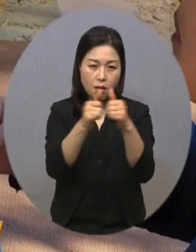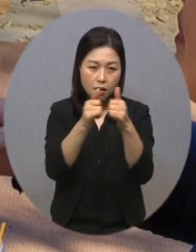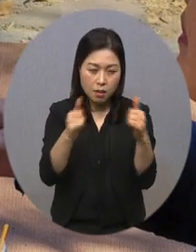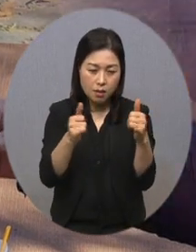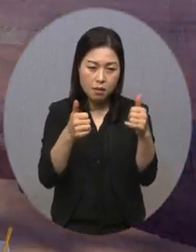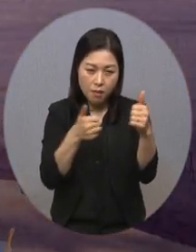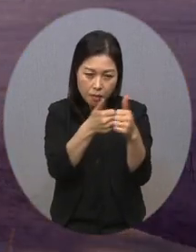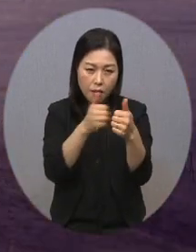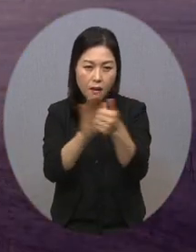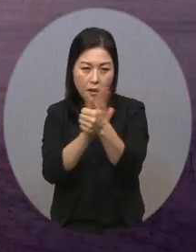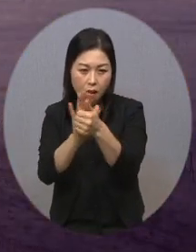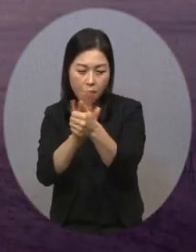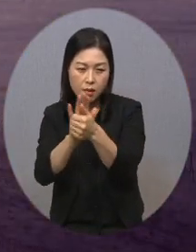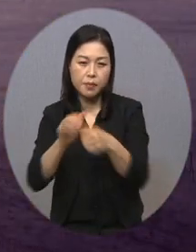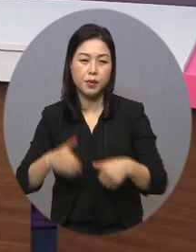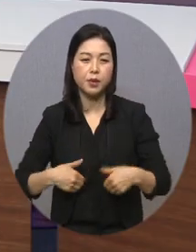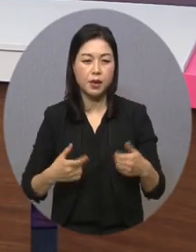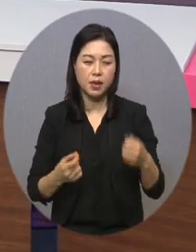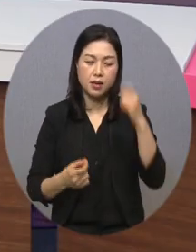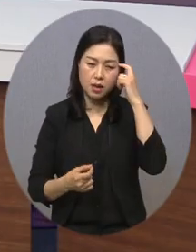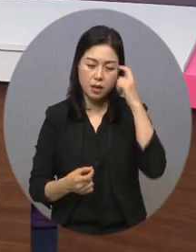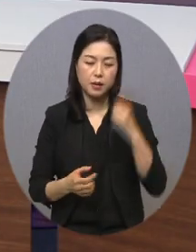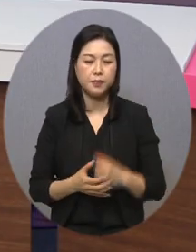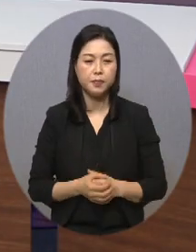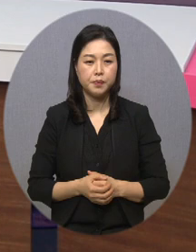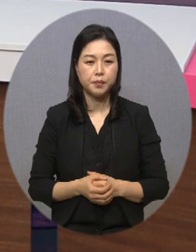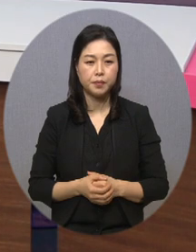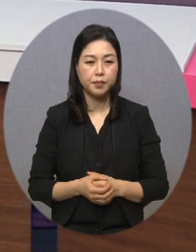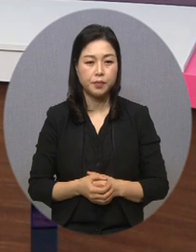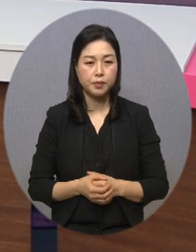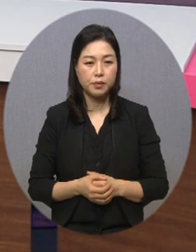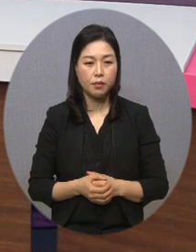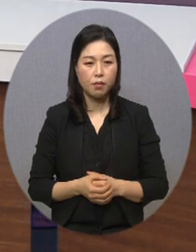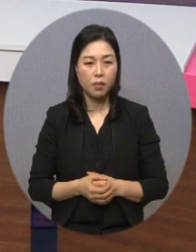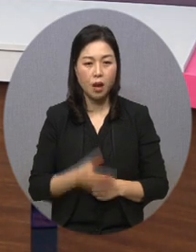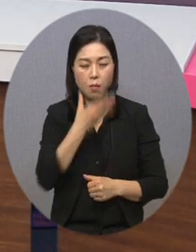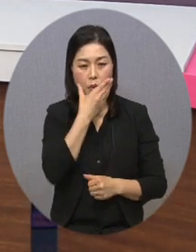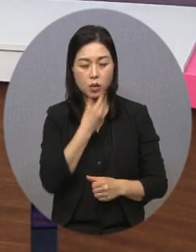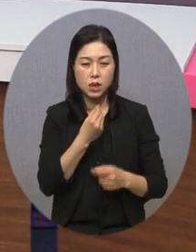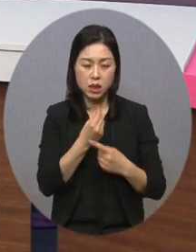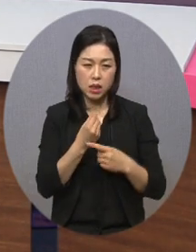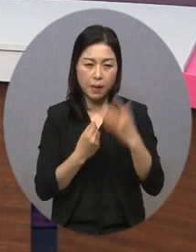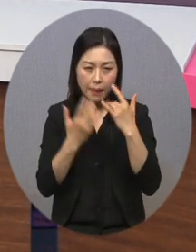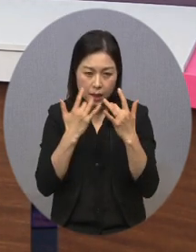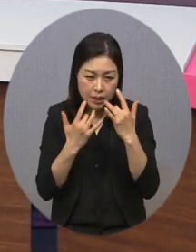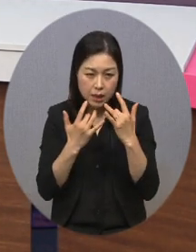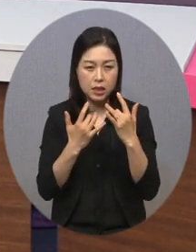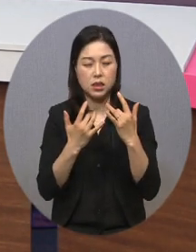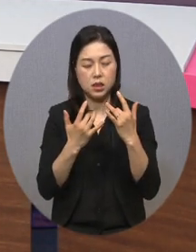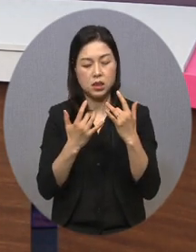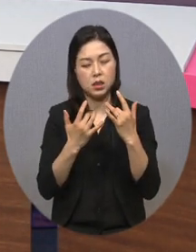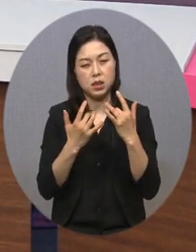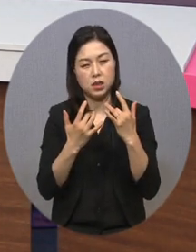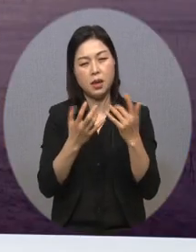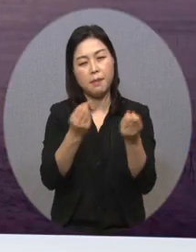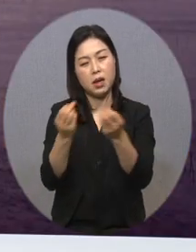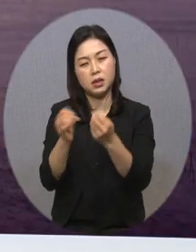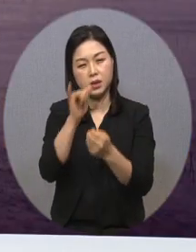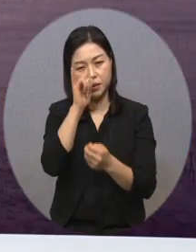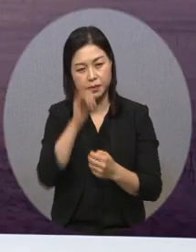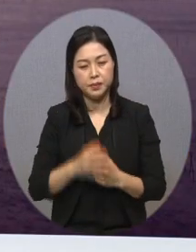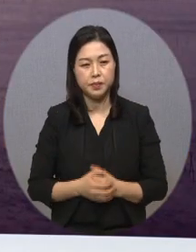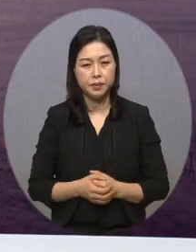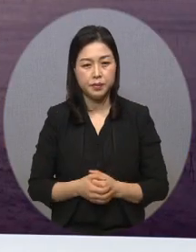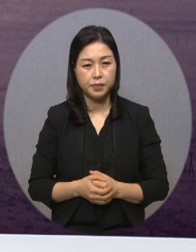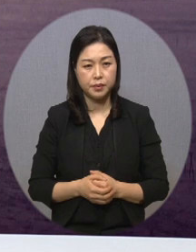필요하다 이렇게 보여지고 있습니다. 네, 현재 복지 사각지대가 넓어지고 있는 상황인데 예.